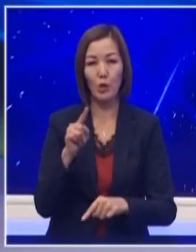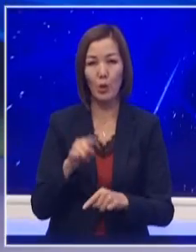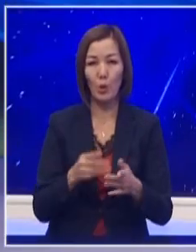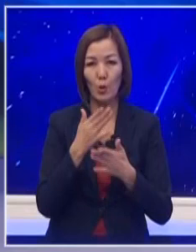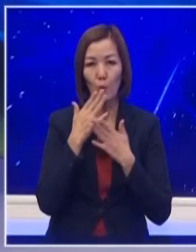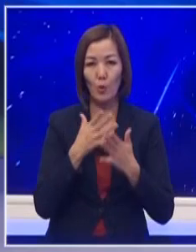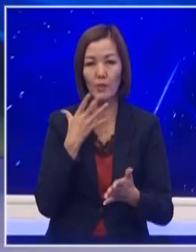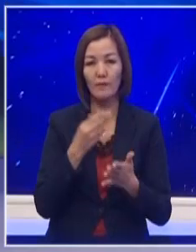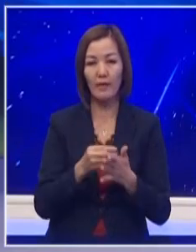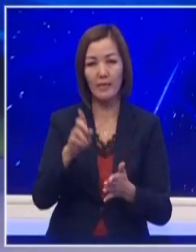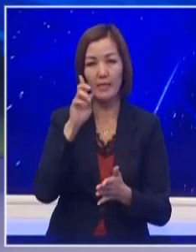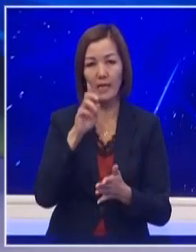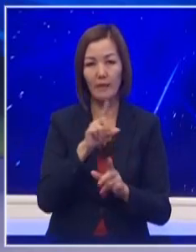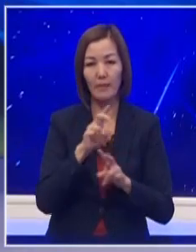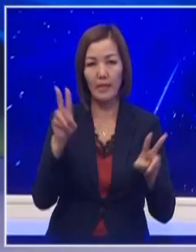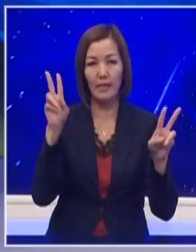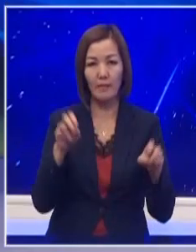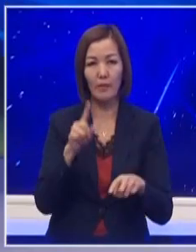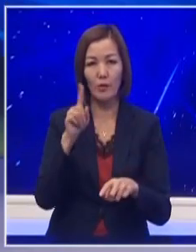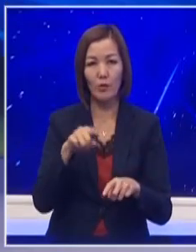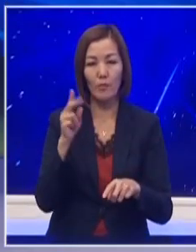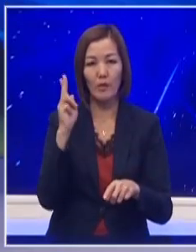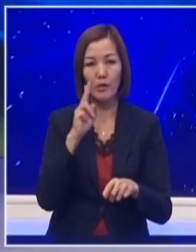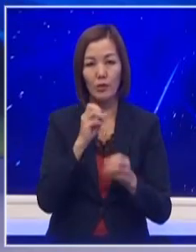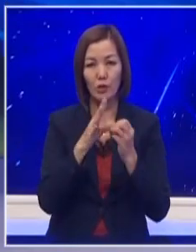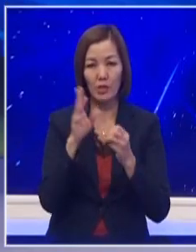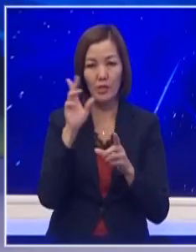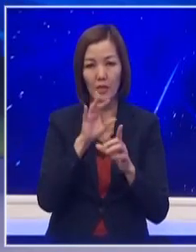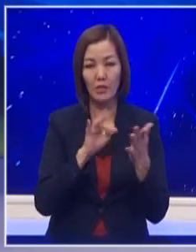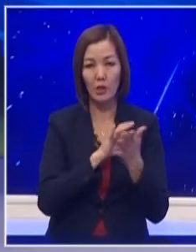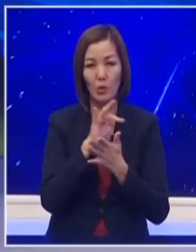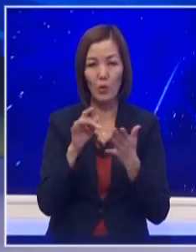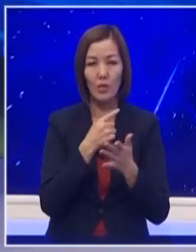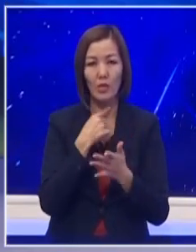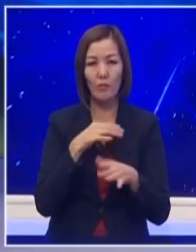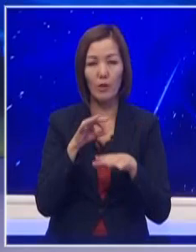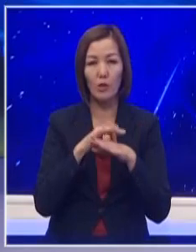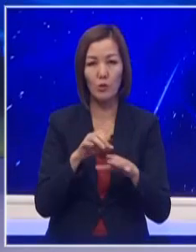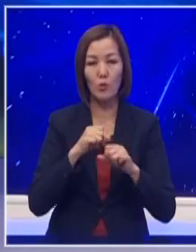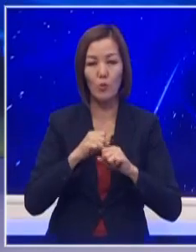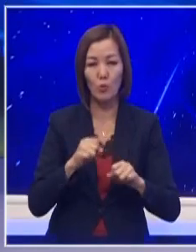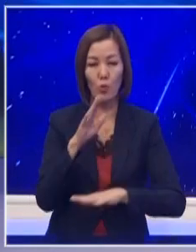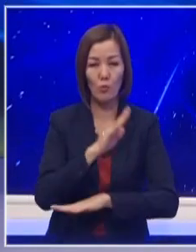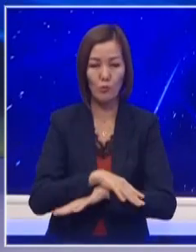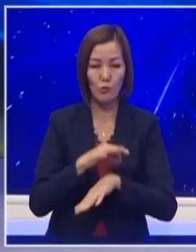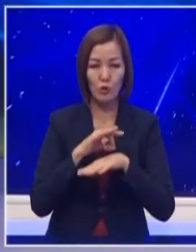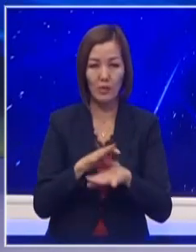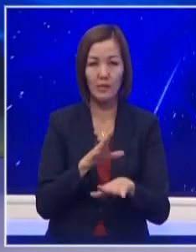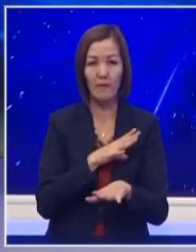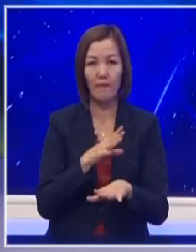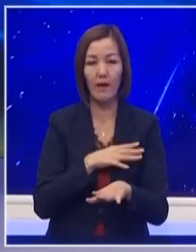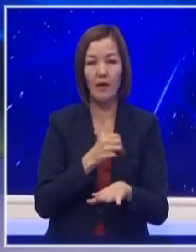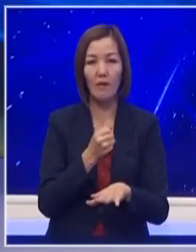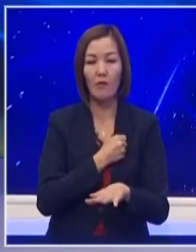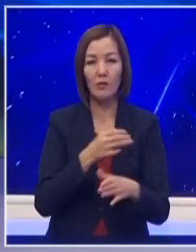своей страны Под таким названием школе гимназии номер 14 города Талдыкорган прошел рок мужества мероприятие приняли участие сотрудники воинской